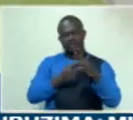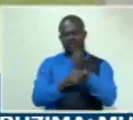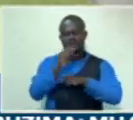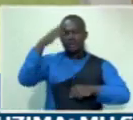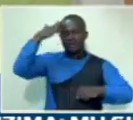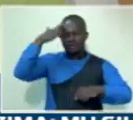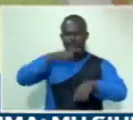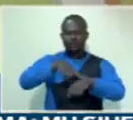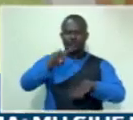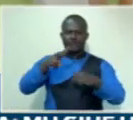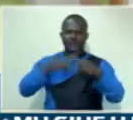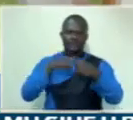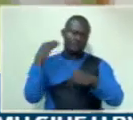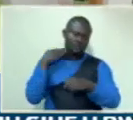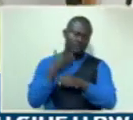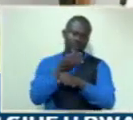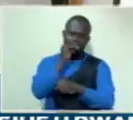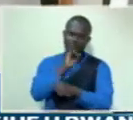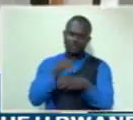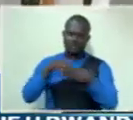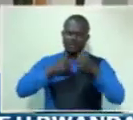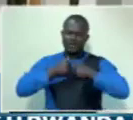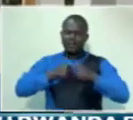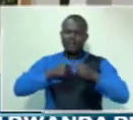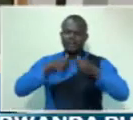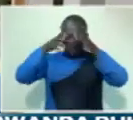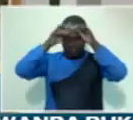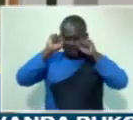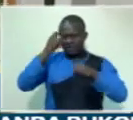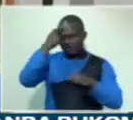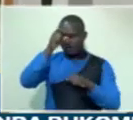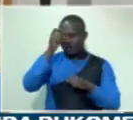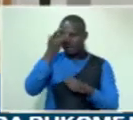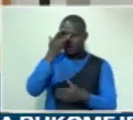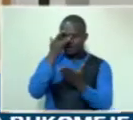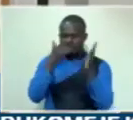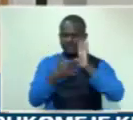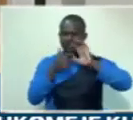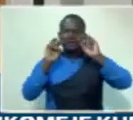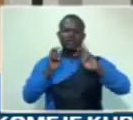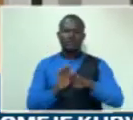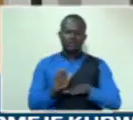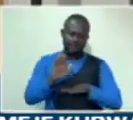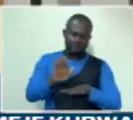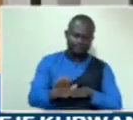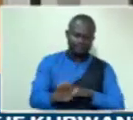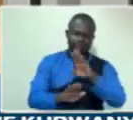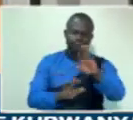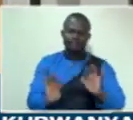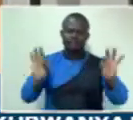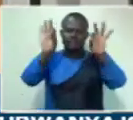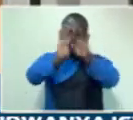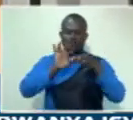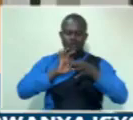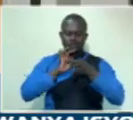kwibuka ku nshuro ya 27 Jenoside yakorewe Abatutsi mu Rwanda, perezida wa Repubulika Paul Kagame yagaragaje ko ari intambwe y'ingenzi mu mibanire y'ibihugu